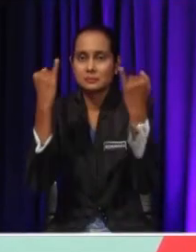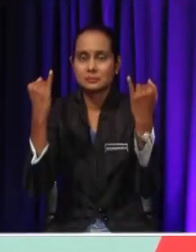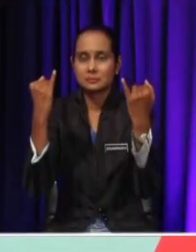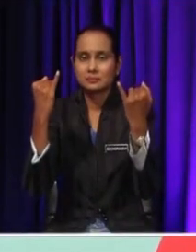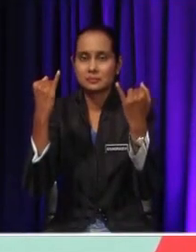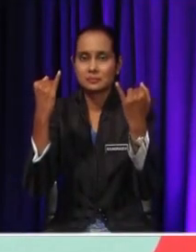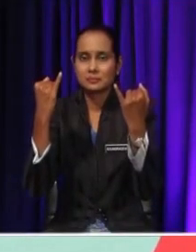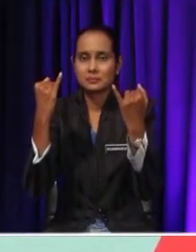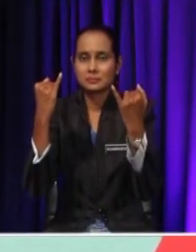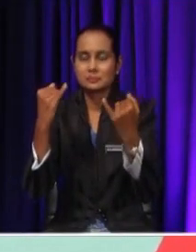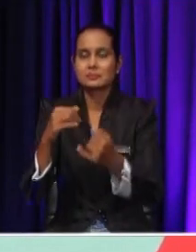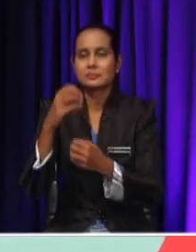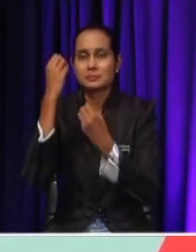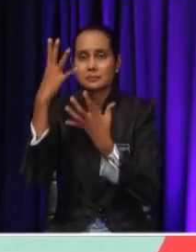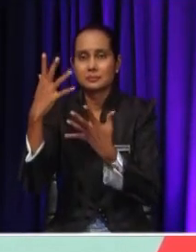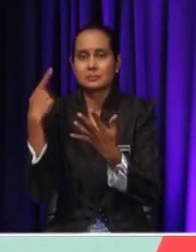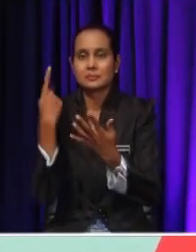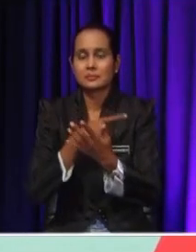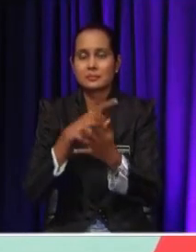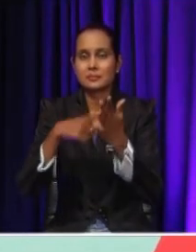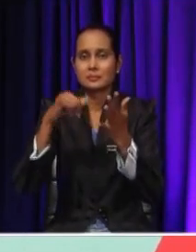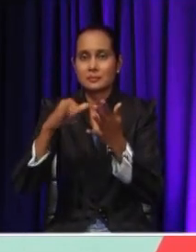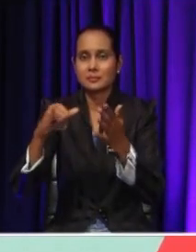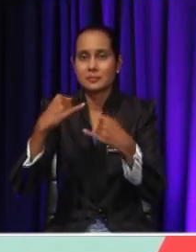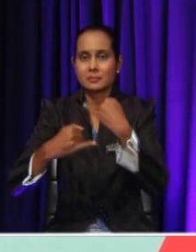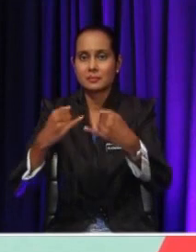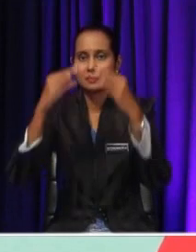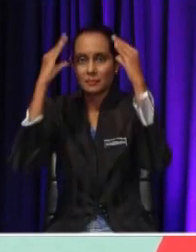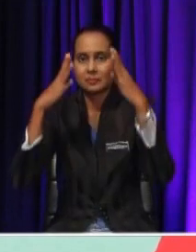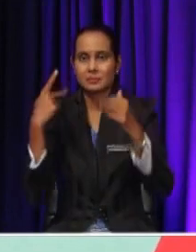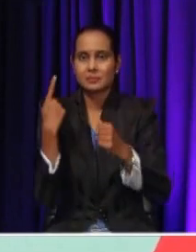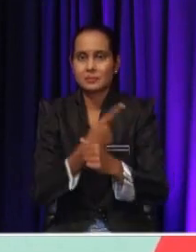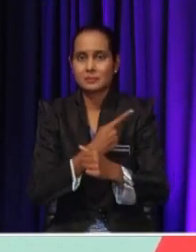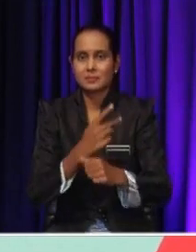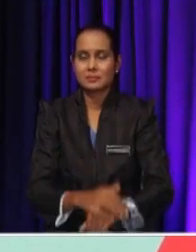hendaklah menghargai jasa guru kita dengan cara